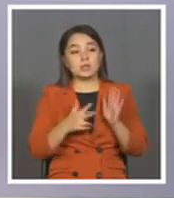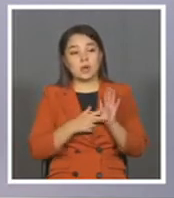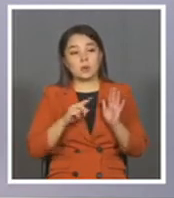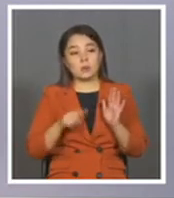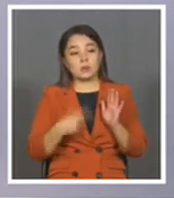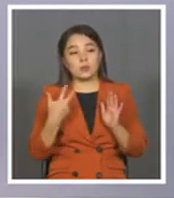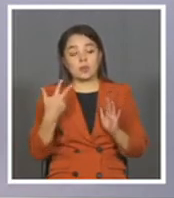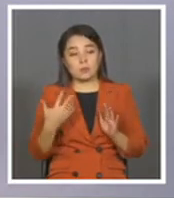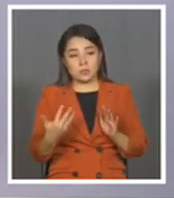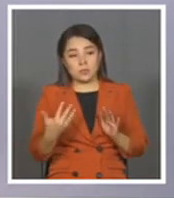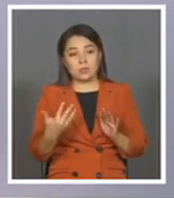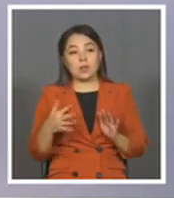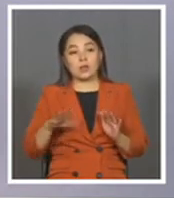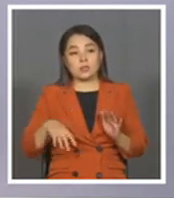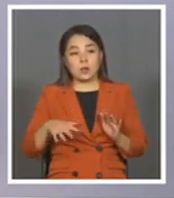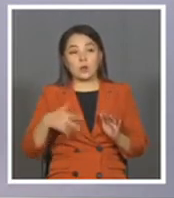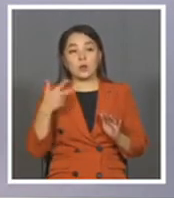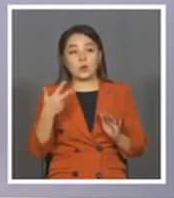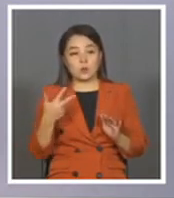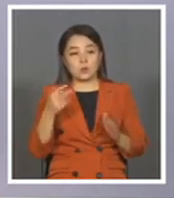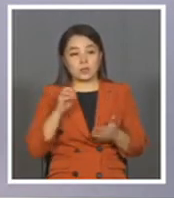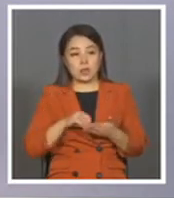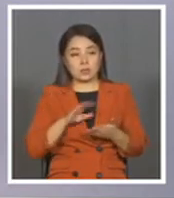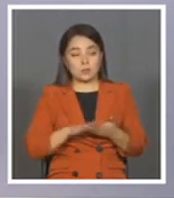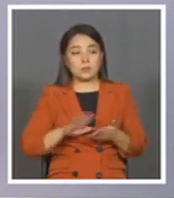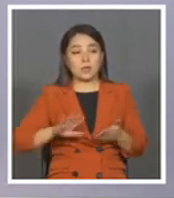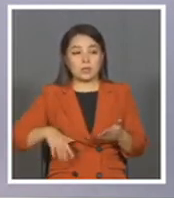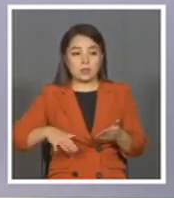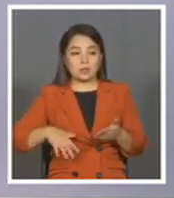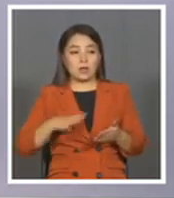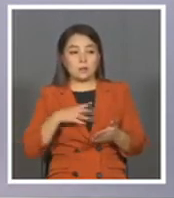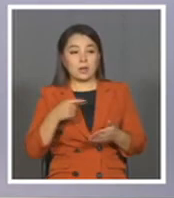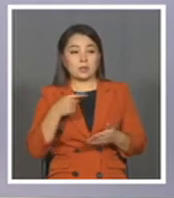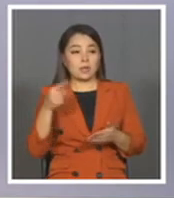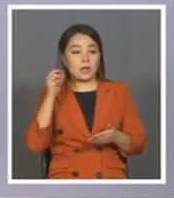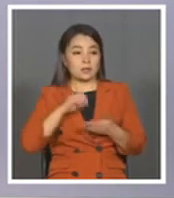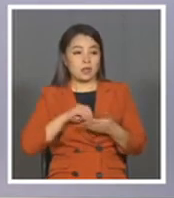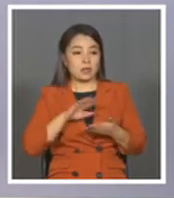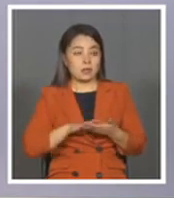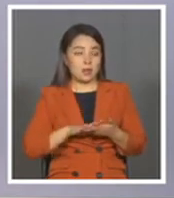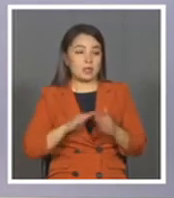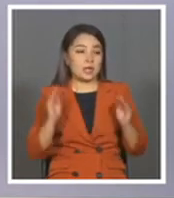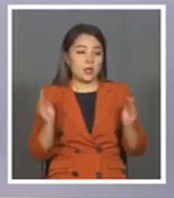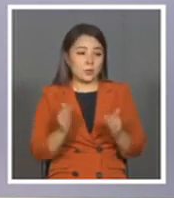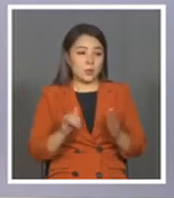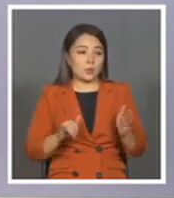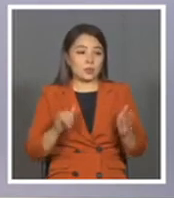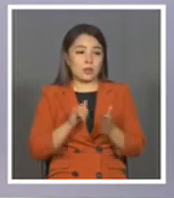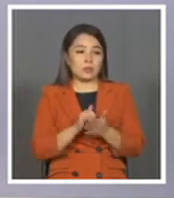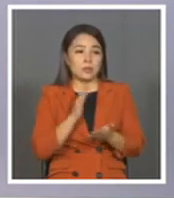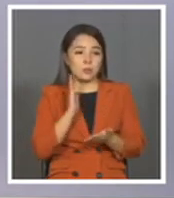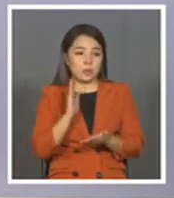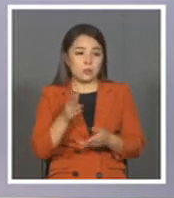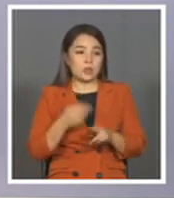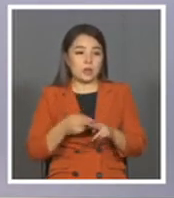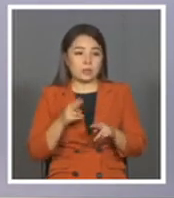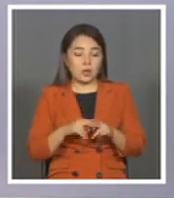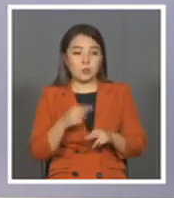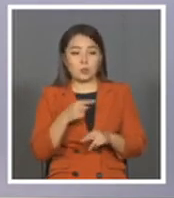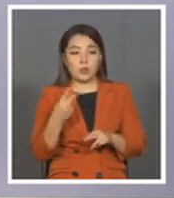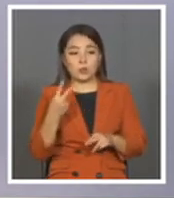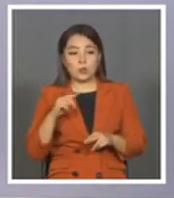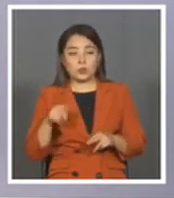8,5. Келесі 3 саны. Одан соң біз теріс сандарды кему ретімен орналастырамыз. Сонда